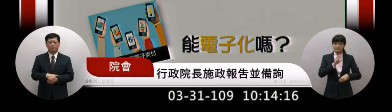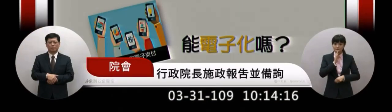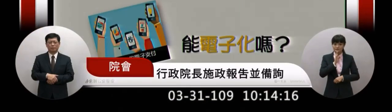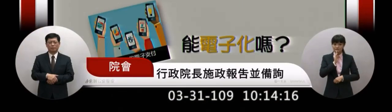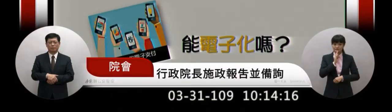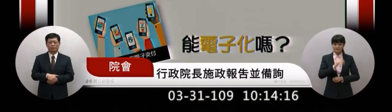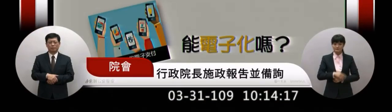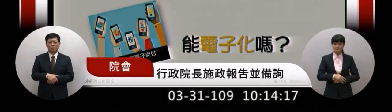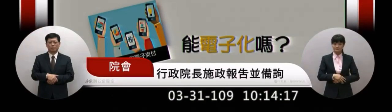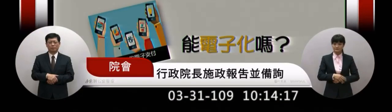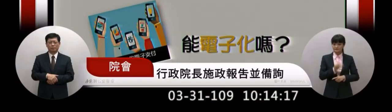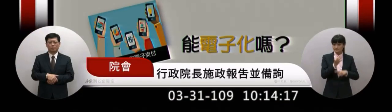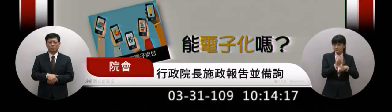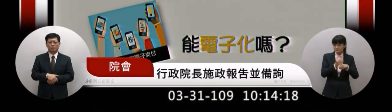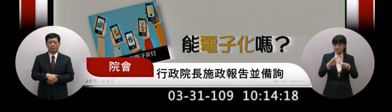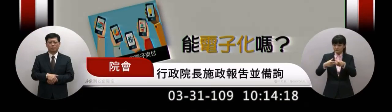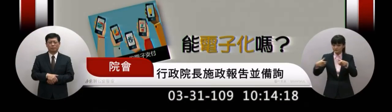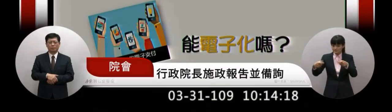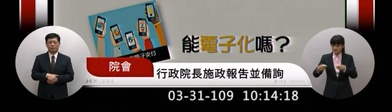院长啊，